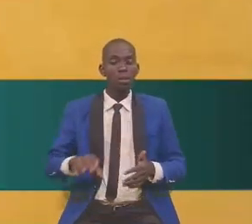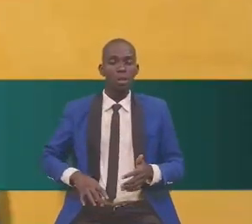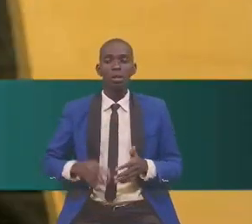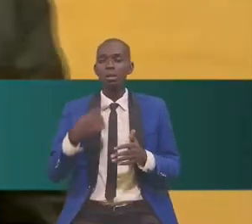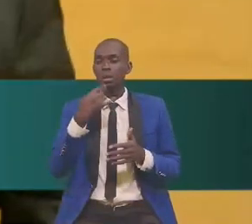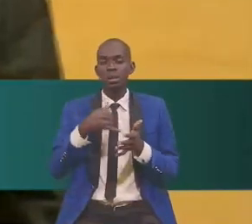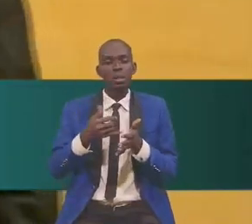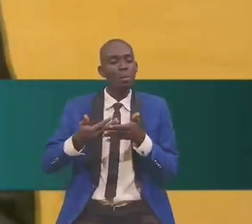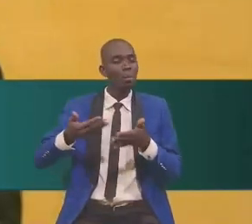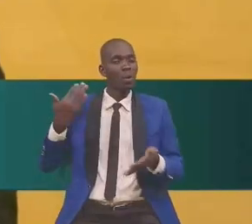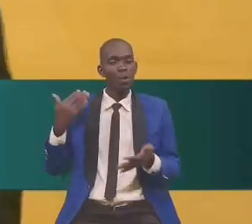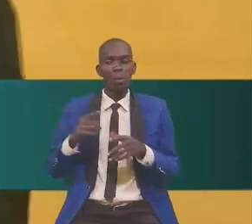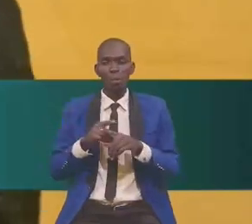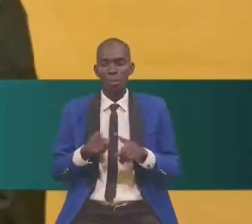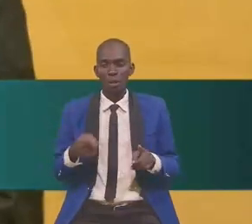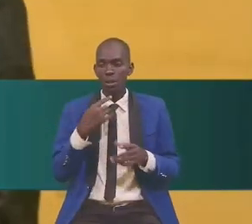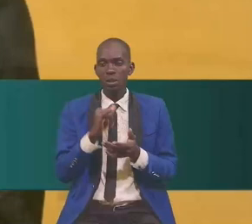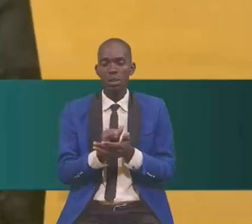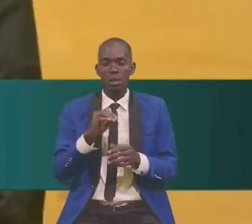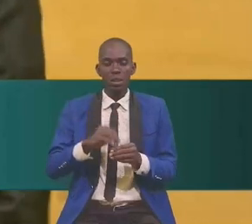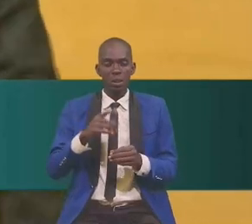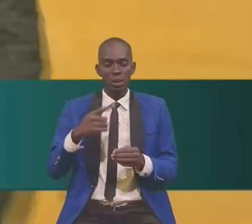dit, au milieu de toute cette corruption,